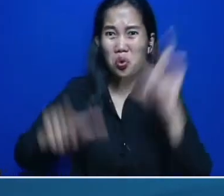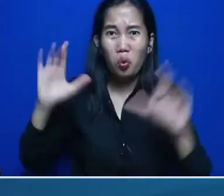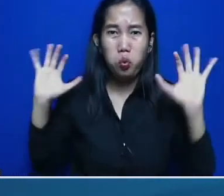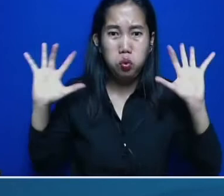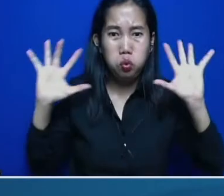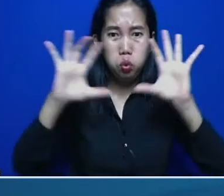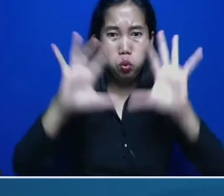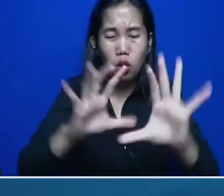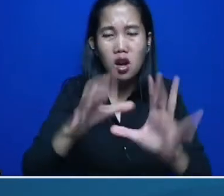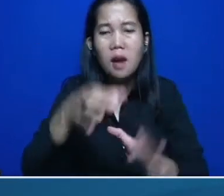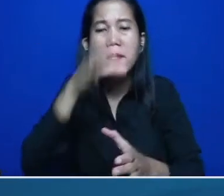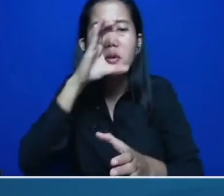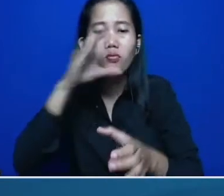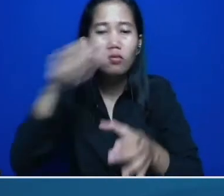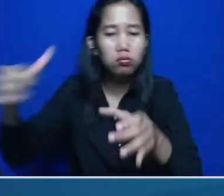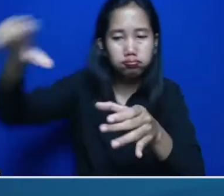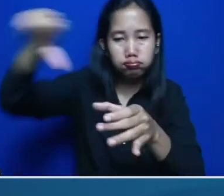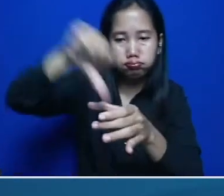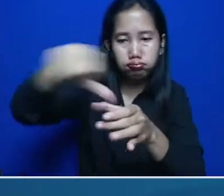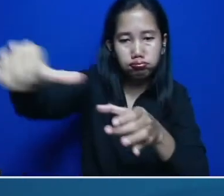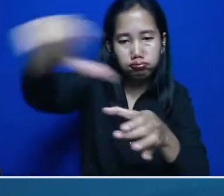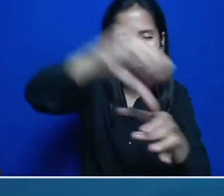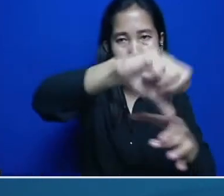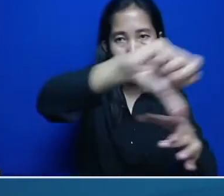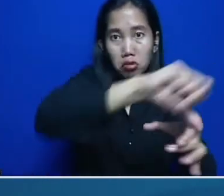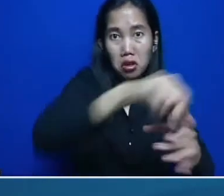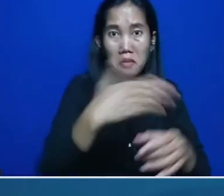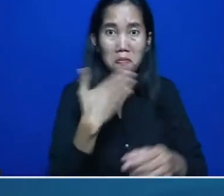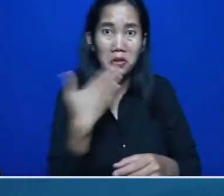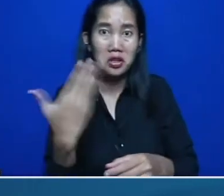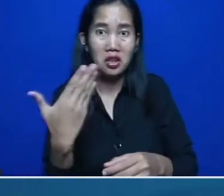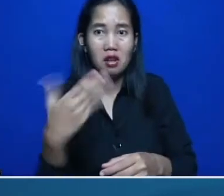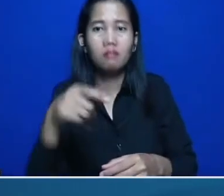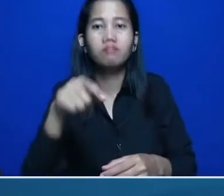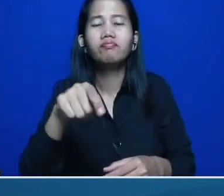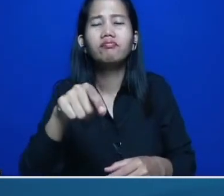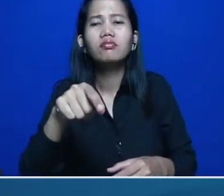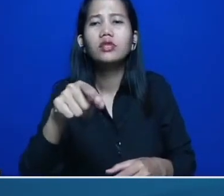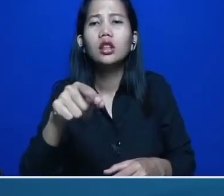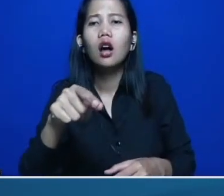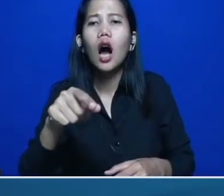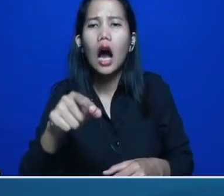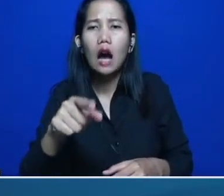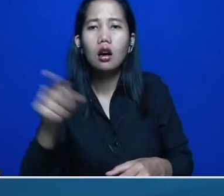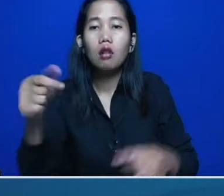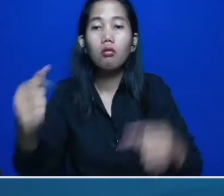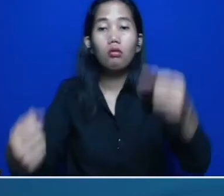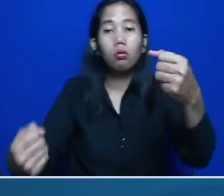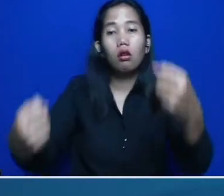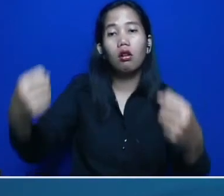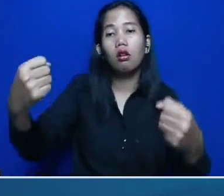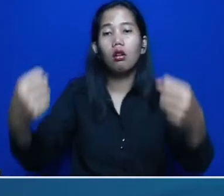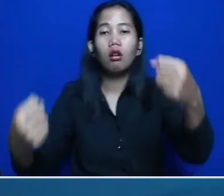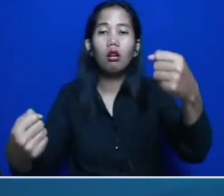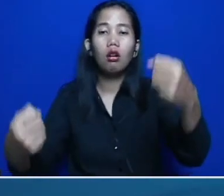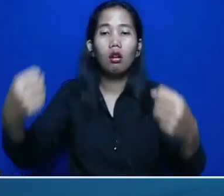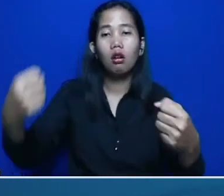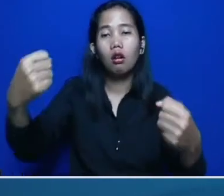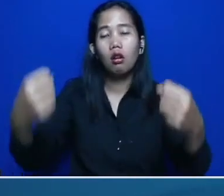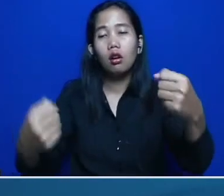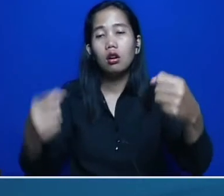tiang listrik ada dua jadi dia mau masuk di tengah Padahal dia tabrak tiang listrik